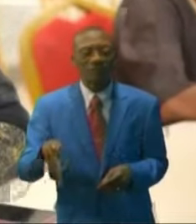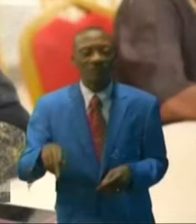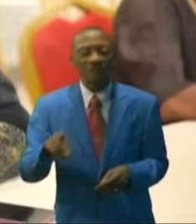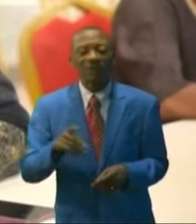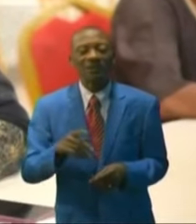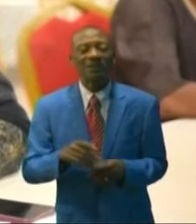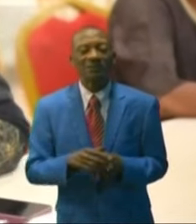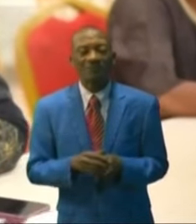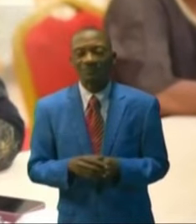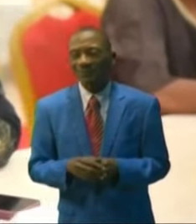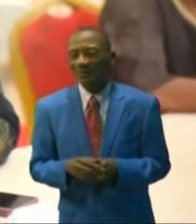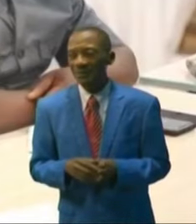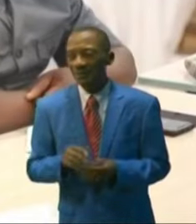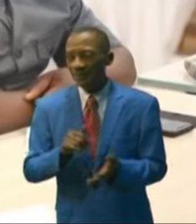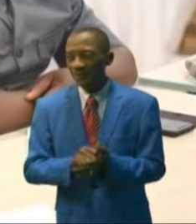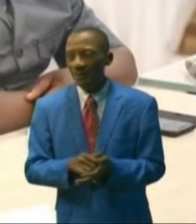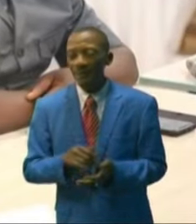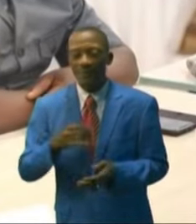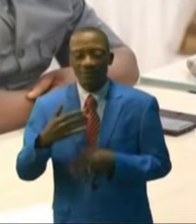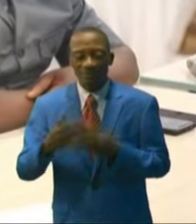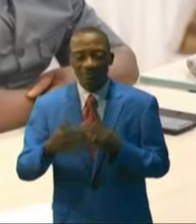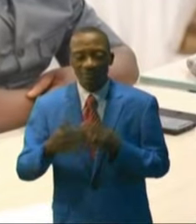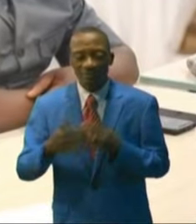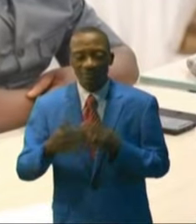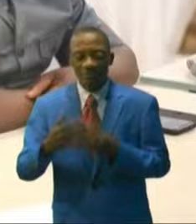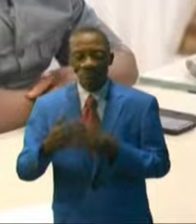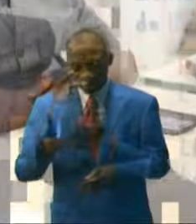a inclus un partenariat avec Forêt.